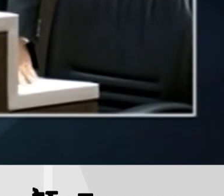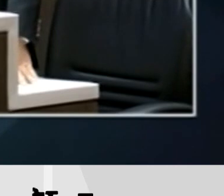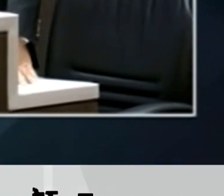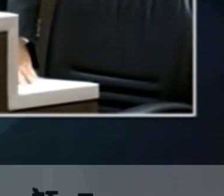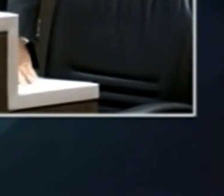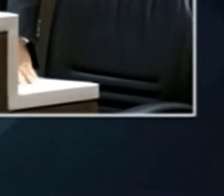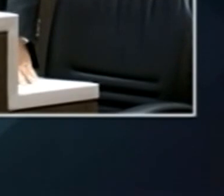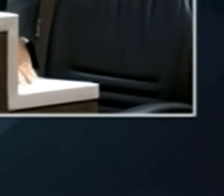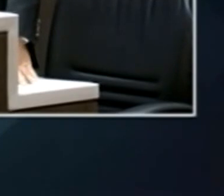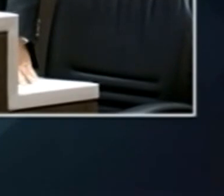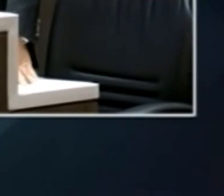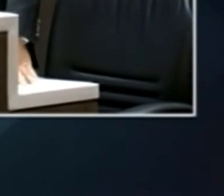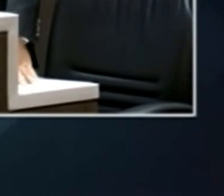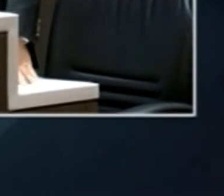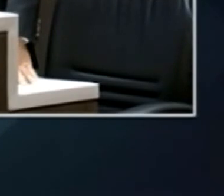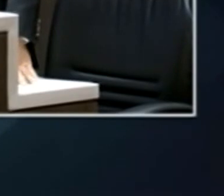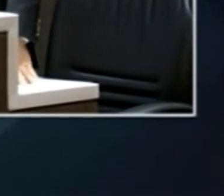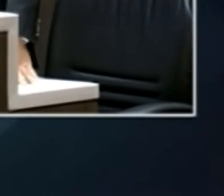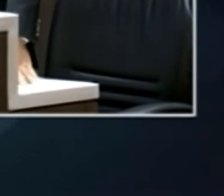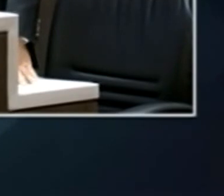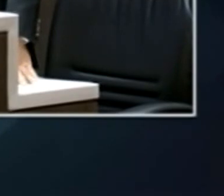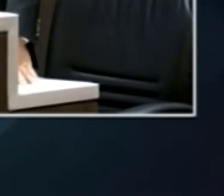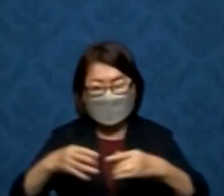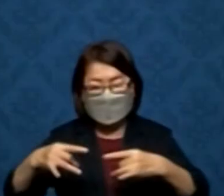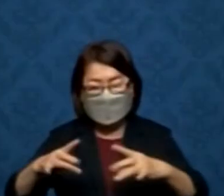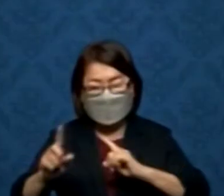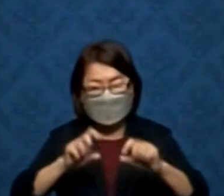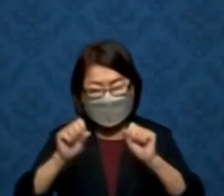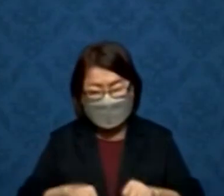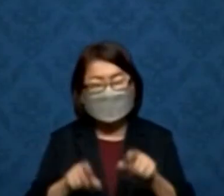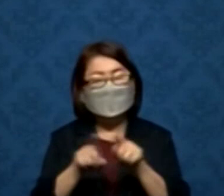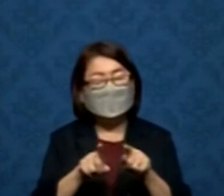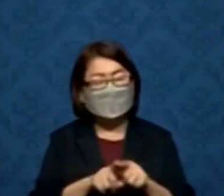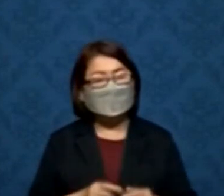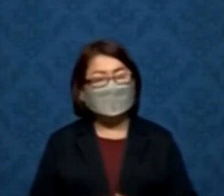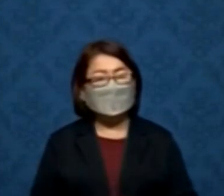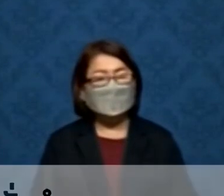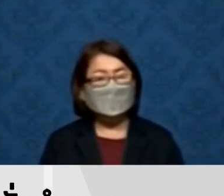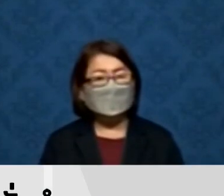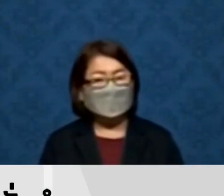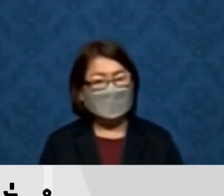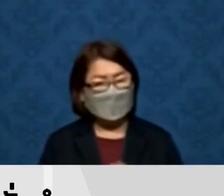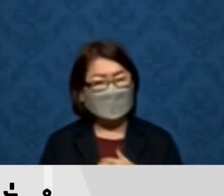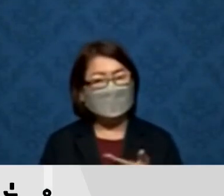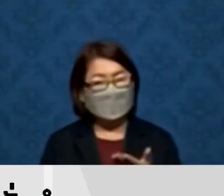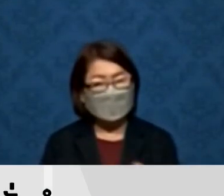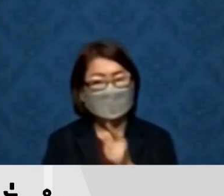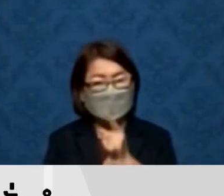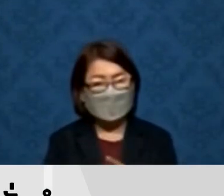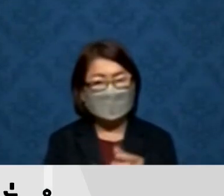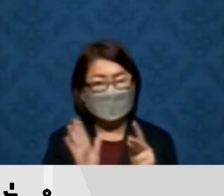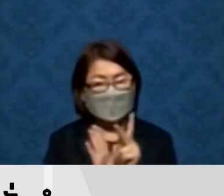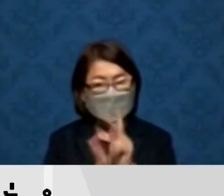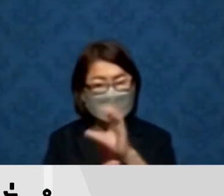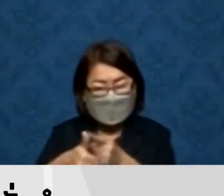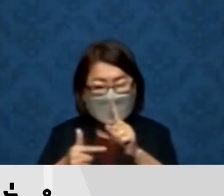ภานะข้างนอกเขาด่ากันแรงกว่านี ้แรงกว่านี้ แรงกว่านี้อีก คำตรงกว่านี้ เพราะฉะนั้นการใช้คำลด ดีเท่าไหร่ไม่ใช่คำว่าขอนงอ ใช่ ครับ